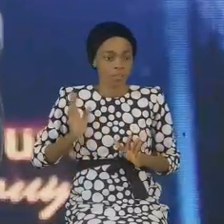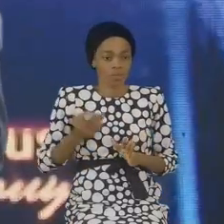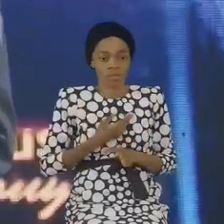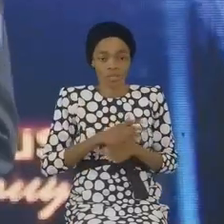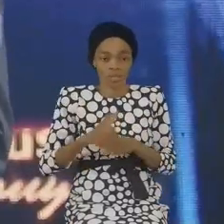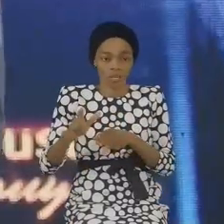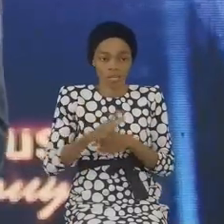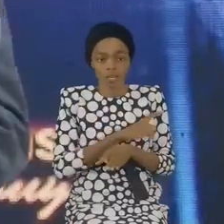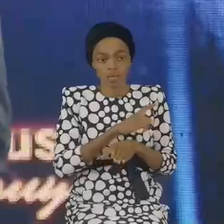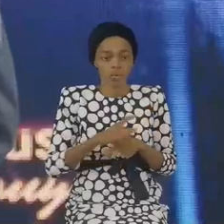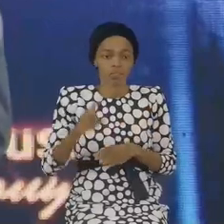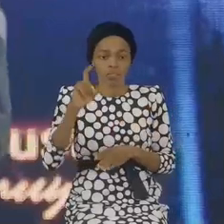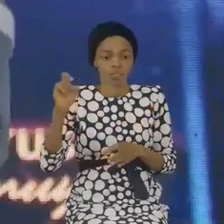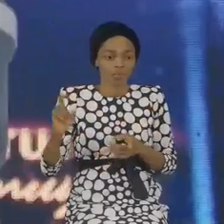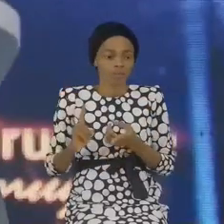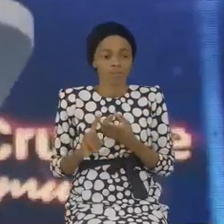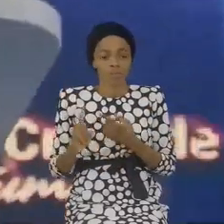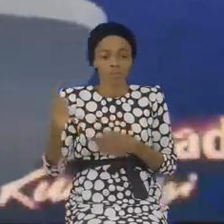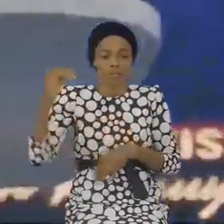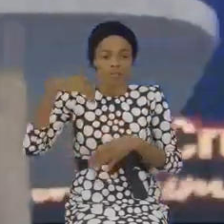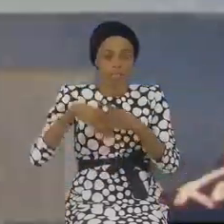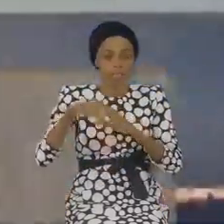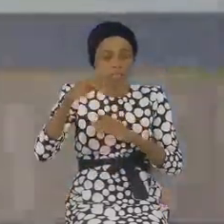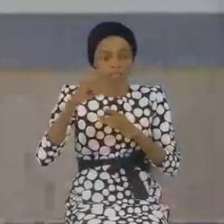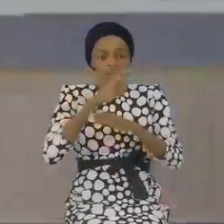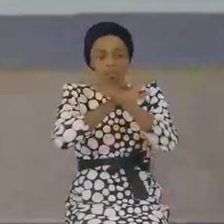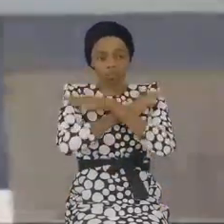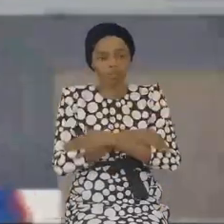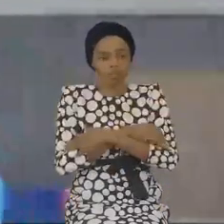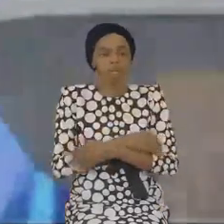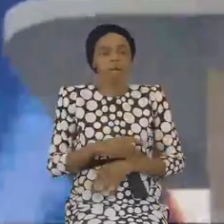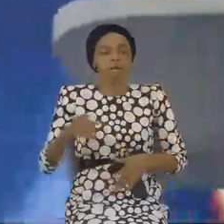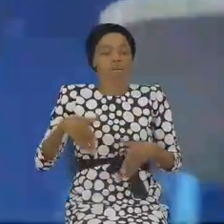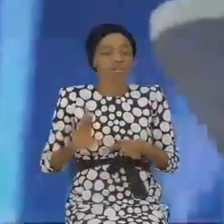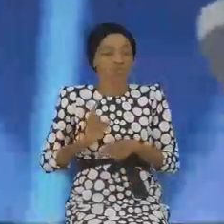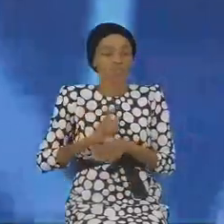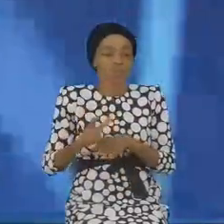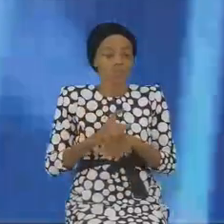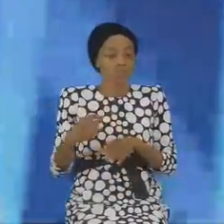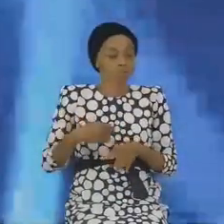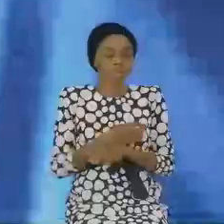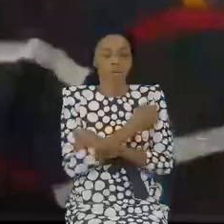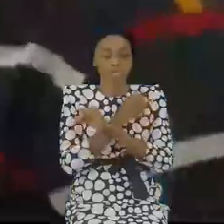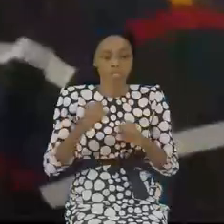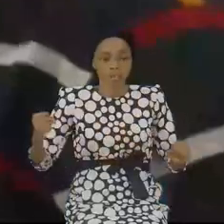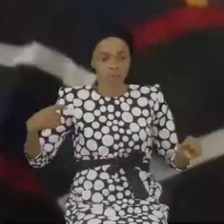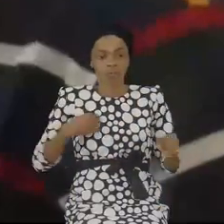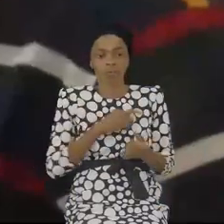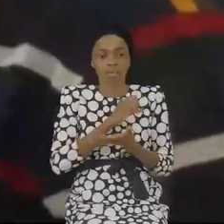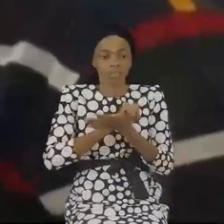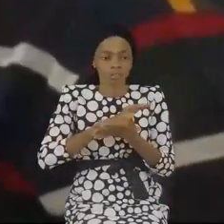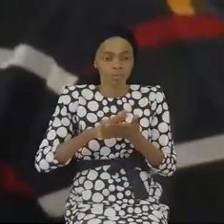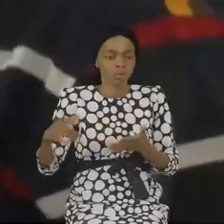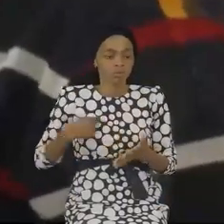sommes nés de nouveau. Efforçons-nous donc. Nous sommes justifiés. Efforçons-nous donc d'entrer. Nous sommes sortis d'Égypte. Efforçons-nous